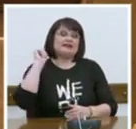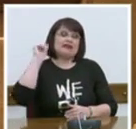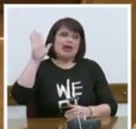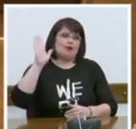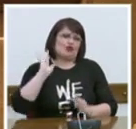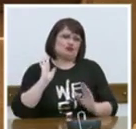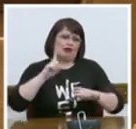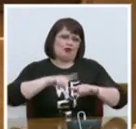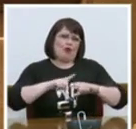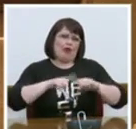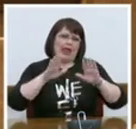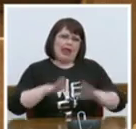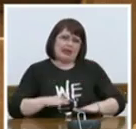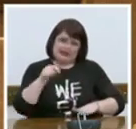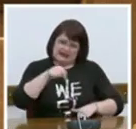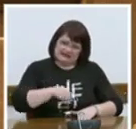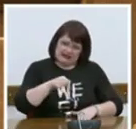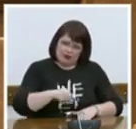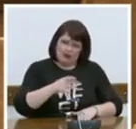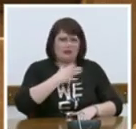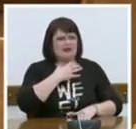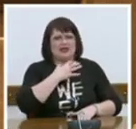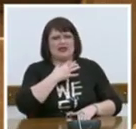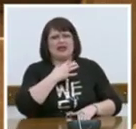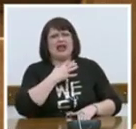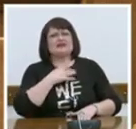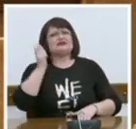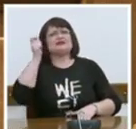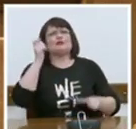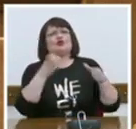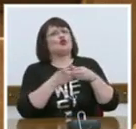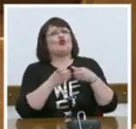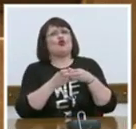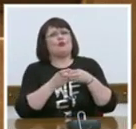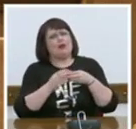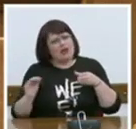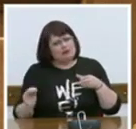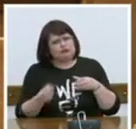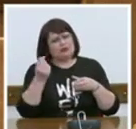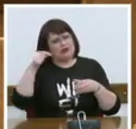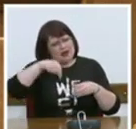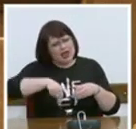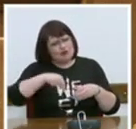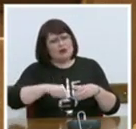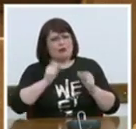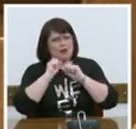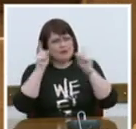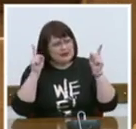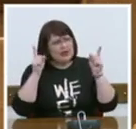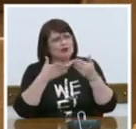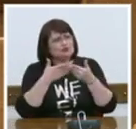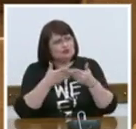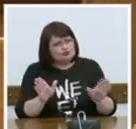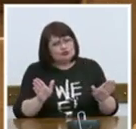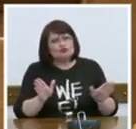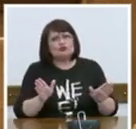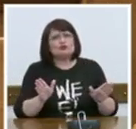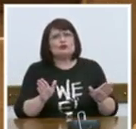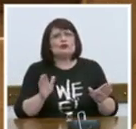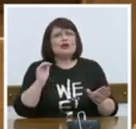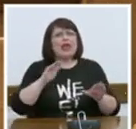κοινοβούλιο, χωρίς να χρειάζεται να ανήκουν σε κάποιο κόμμα. Και επιτέλους, να ανοίξουμε την πόρτα στους ομογενείς